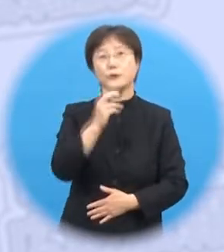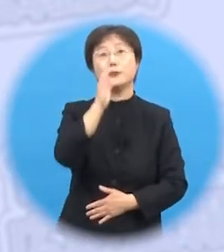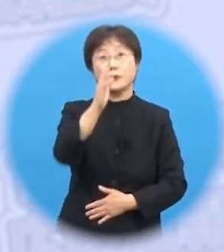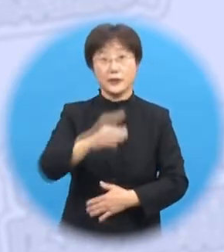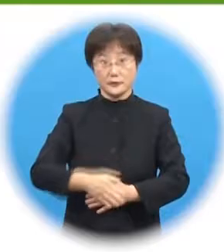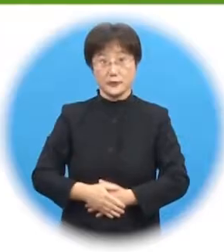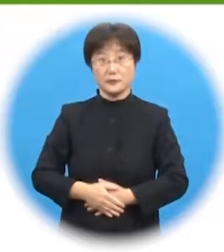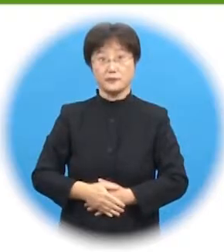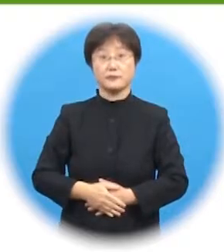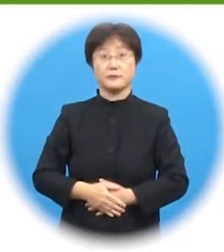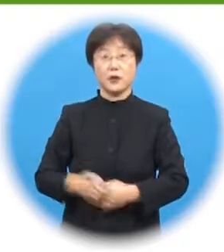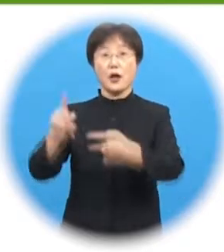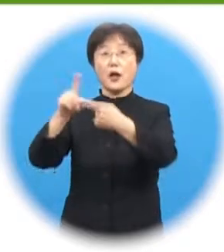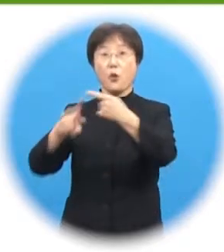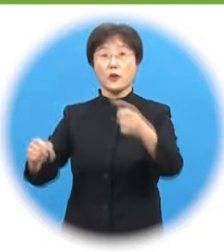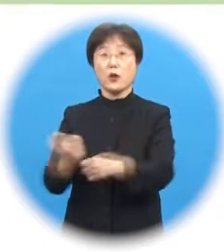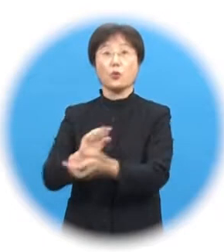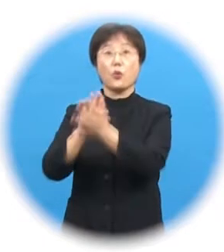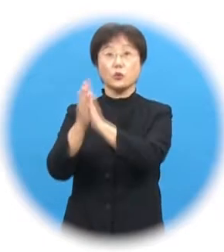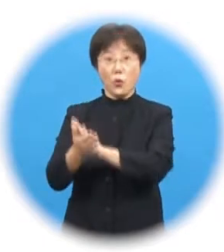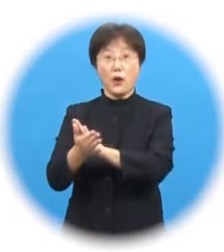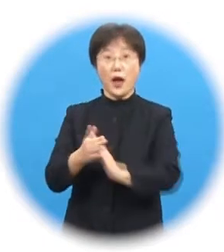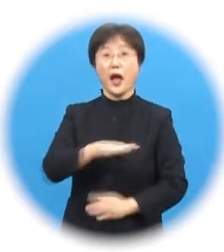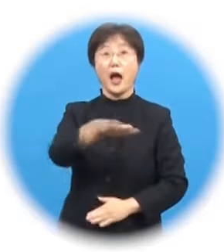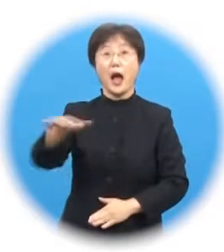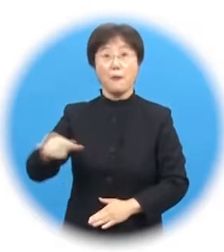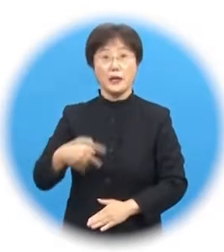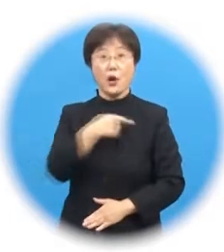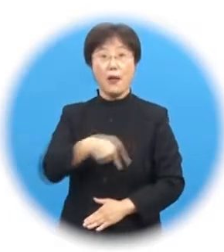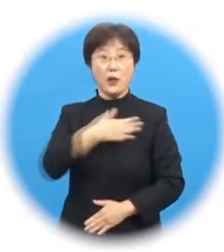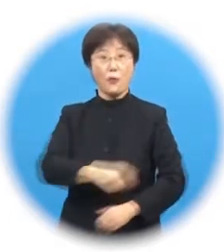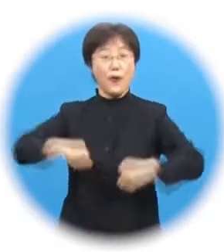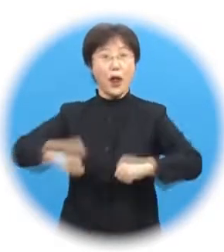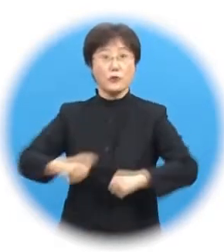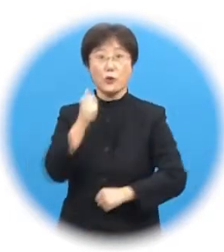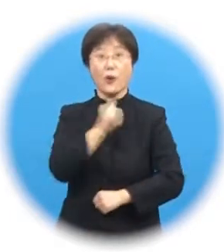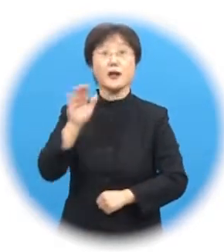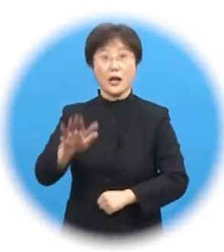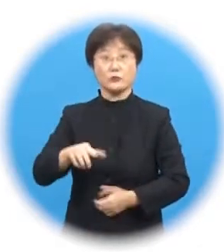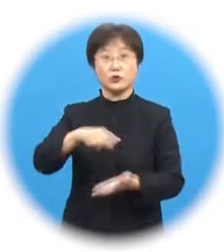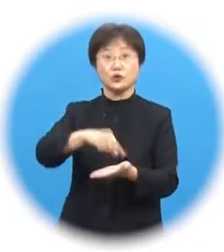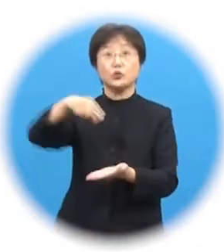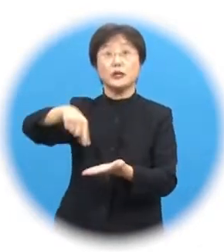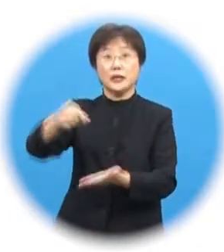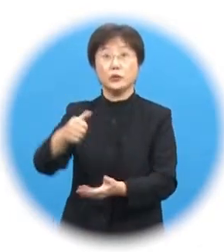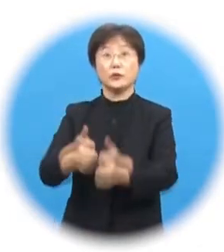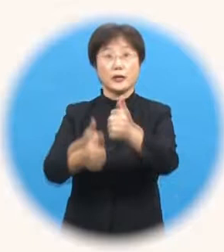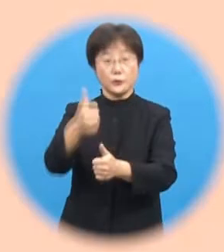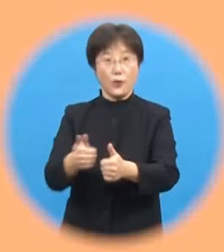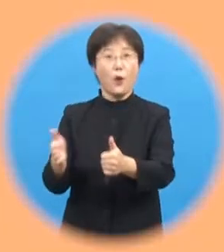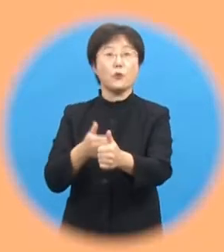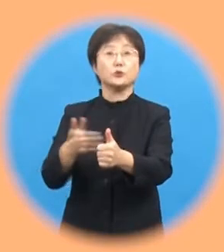。厚生労働省がみんなのメンタルヘルスで紹介しているスクリーニングテストがおすすめ